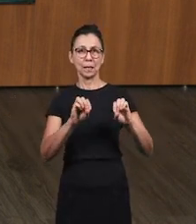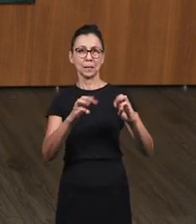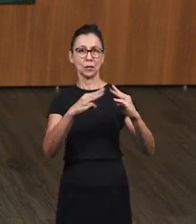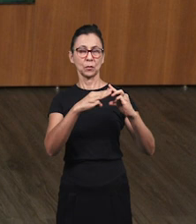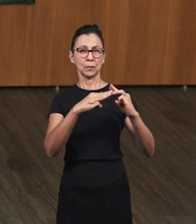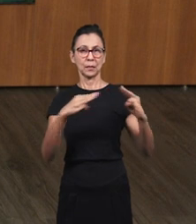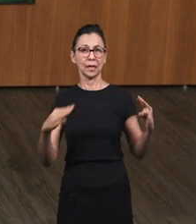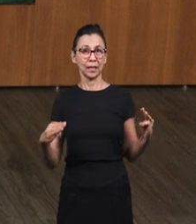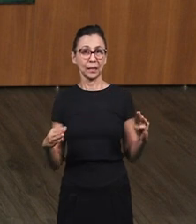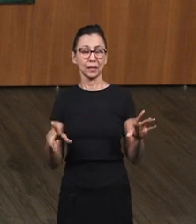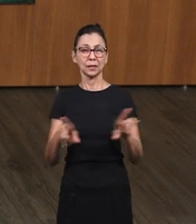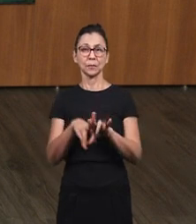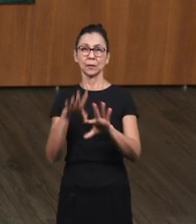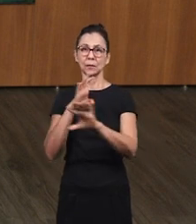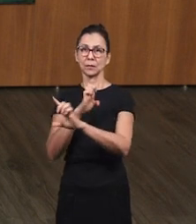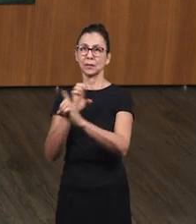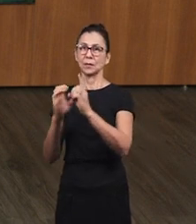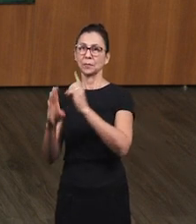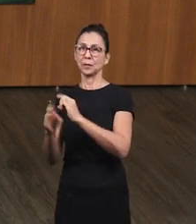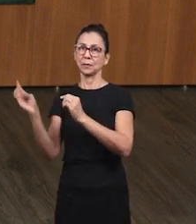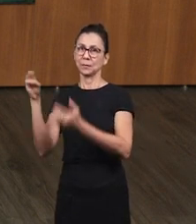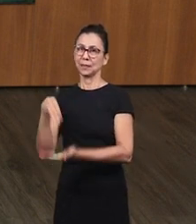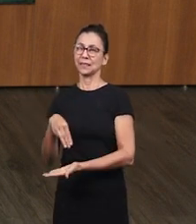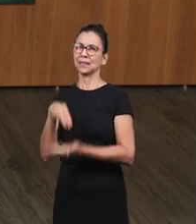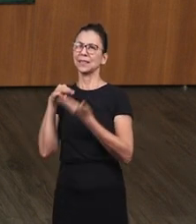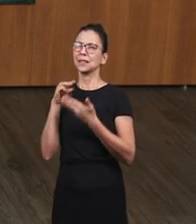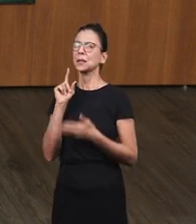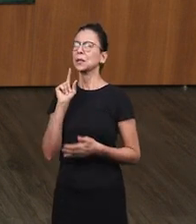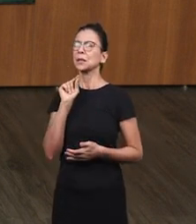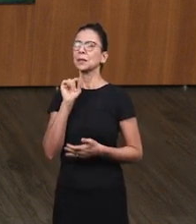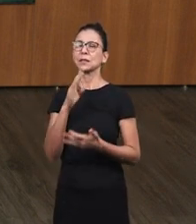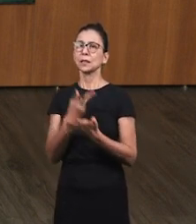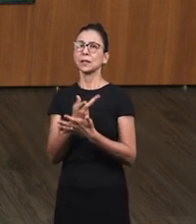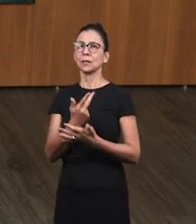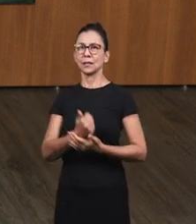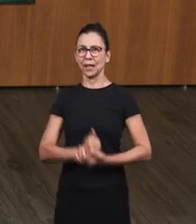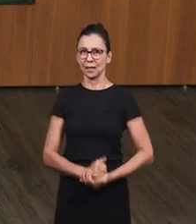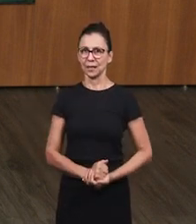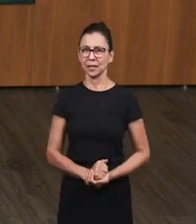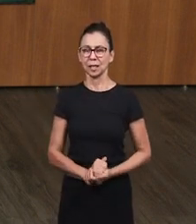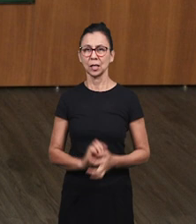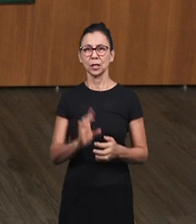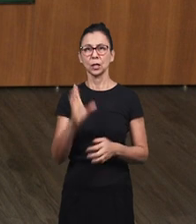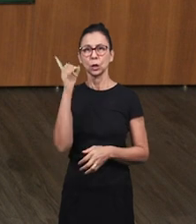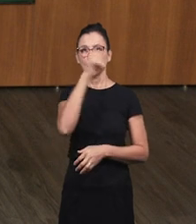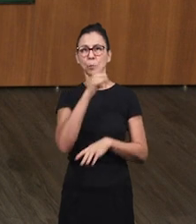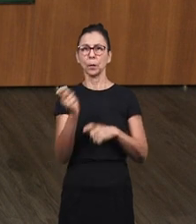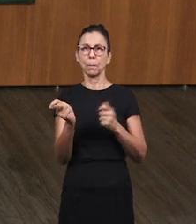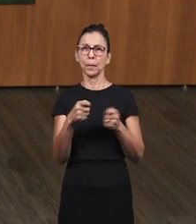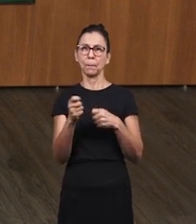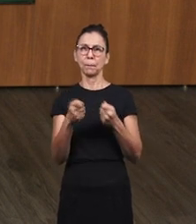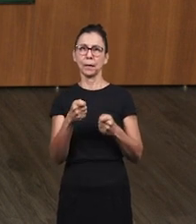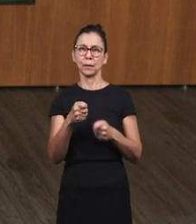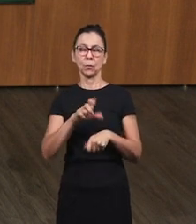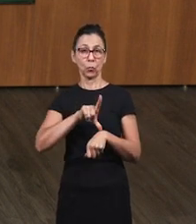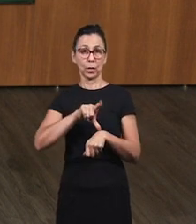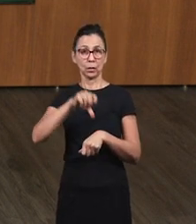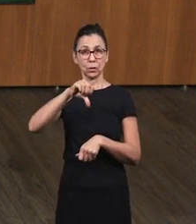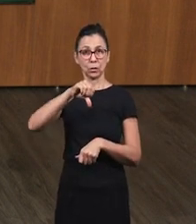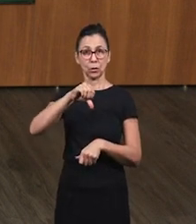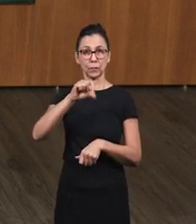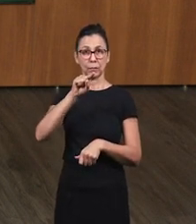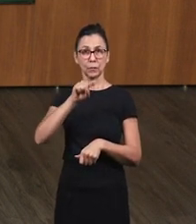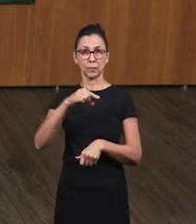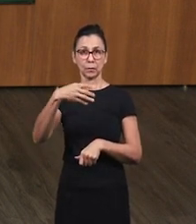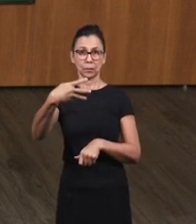l'école biblique dominicale de l'église chrétienne Maranatha, qui se passe tous les dimanches